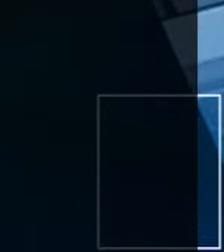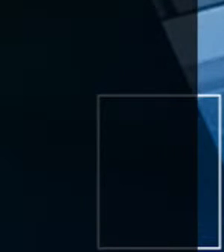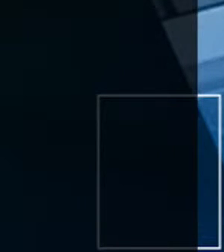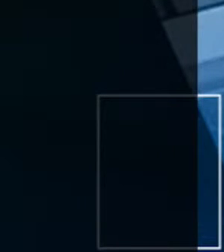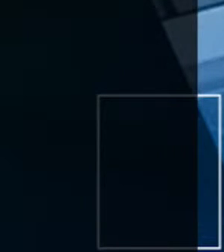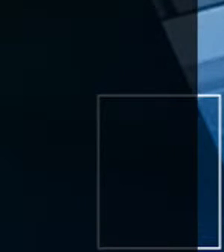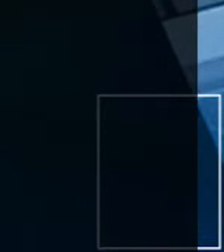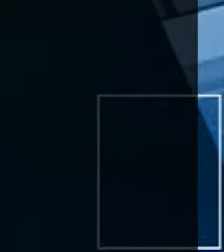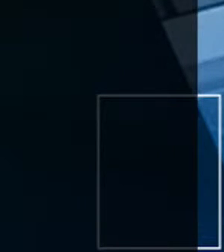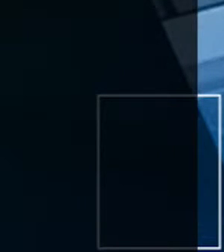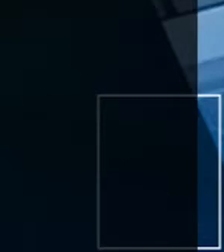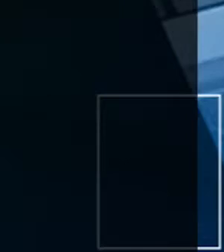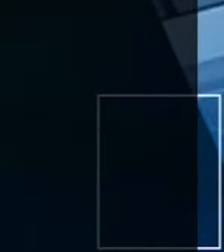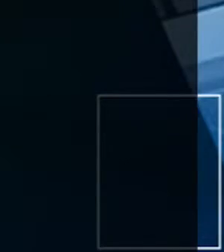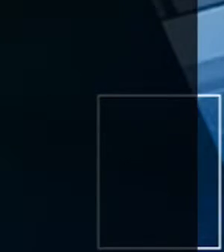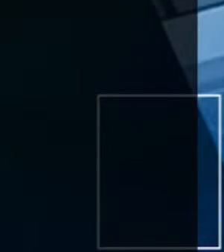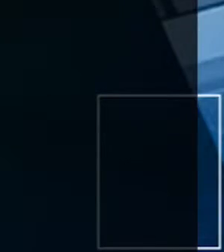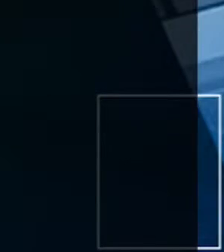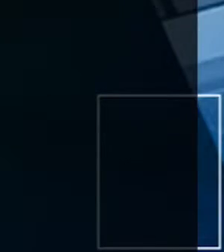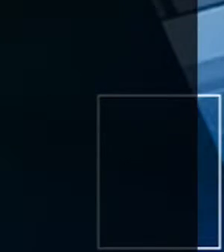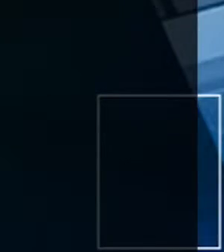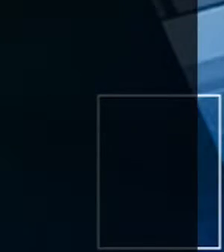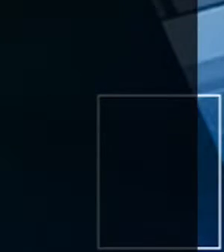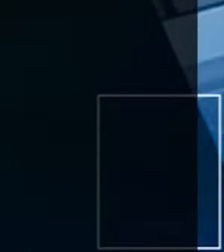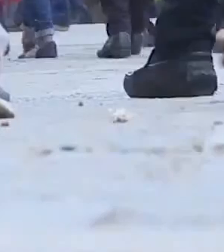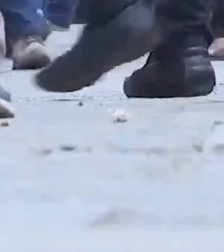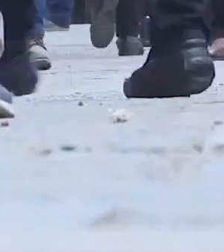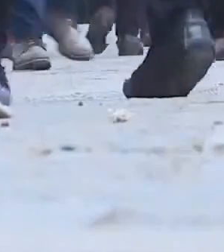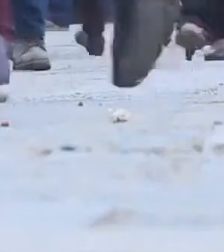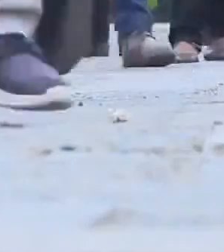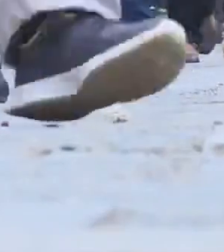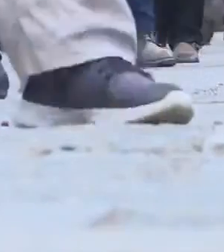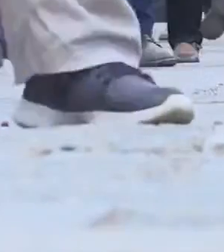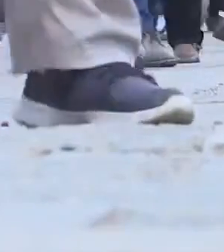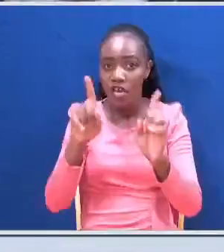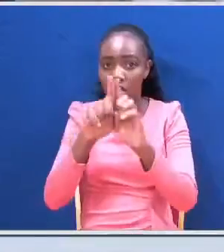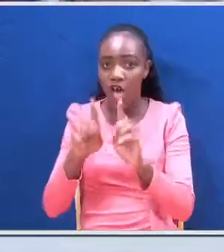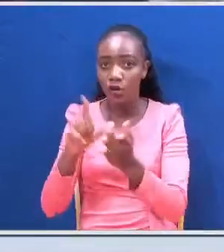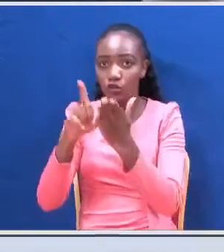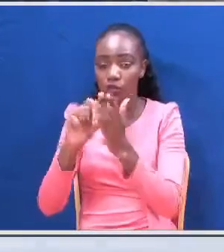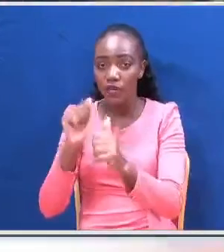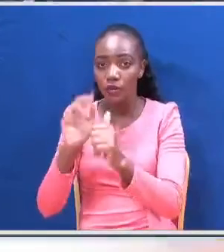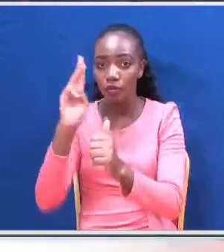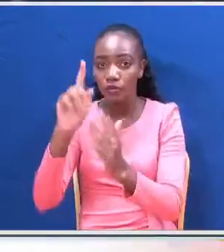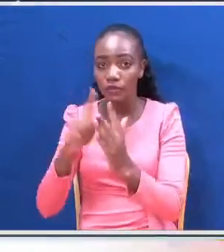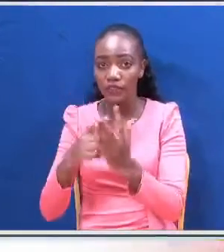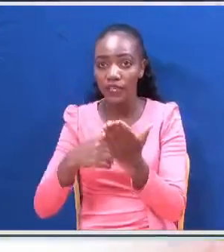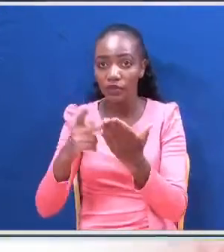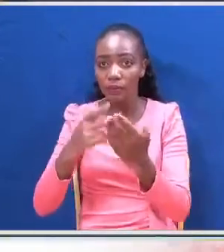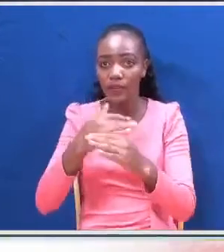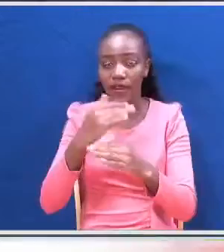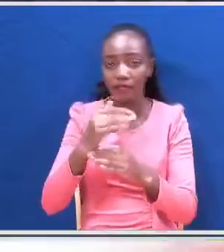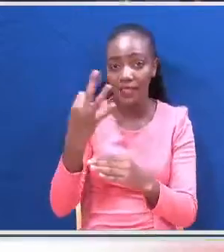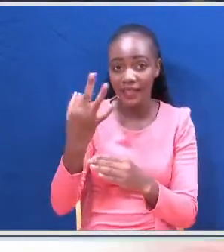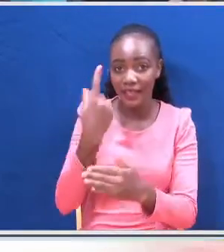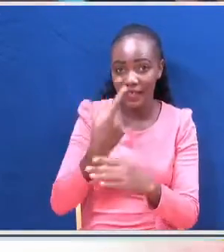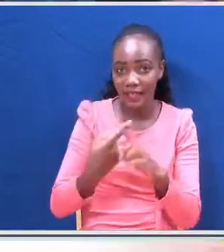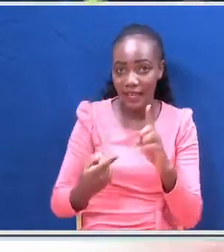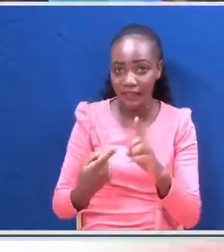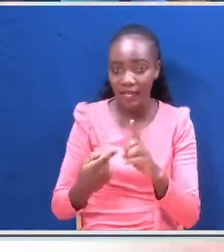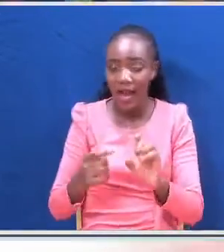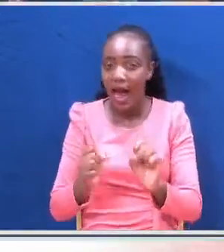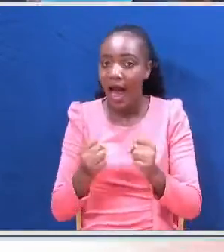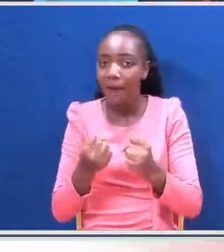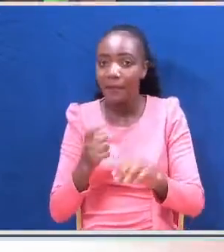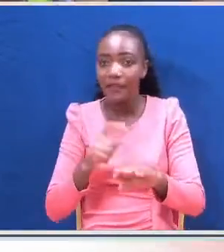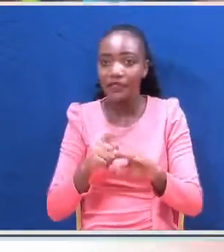serikali yanayofaa mabadiliko kulingana na IMF. Mkopo huu utakaoanza kulipwa baada ya miaka mitatu unajiri